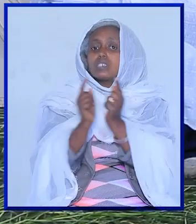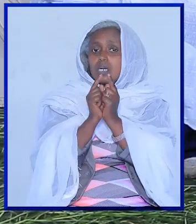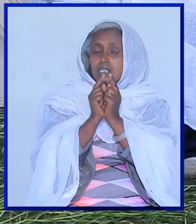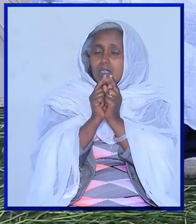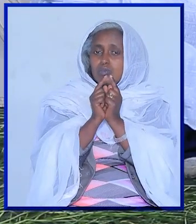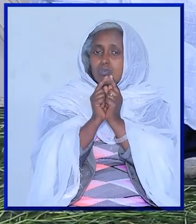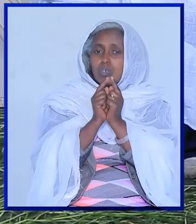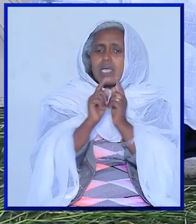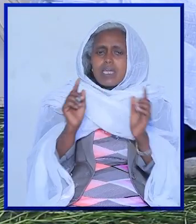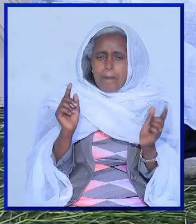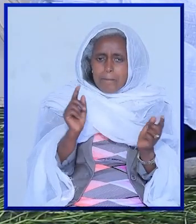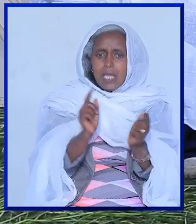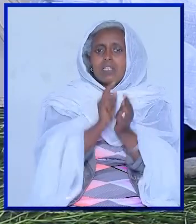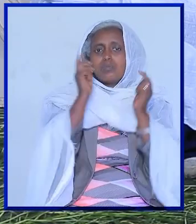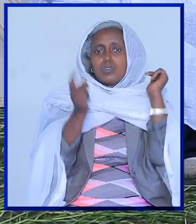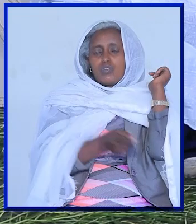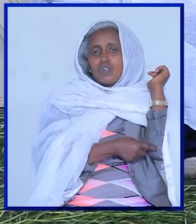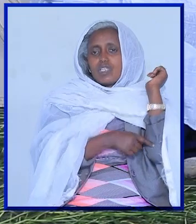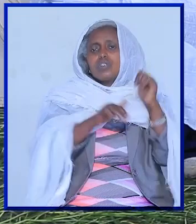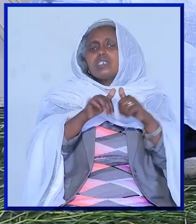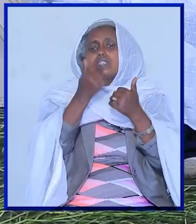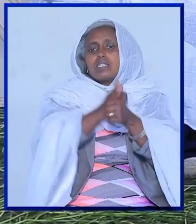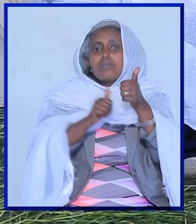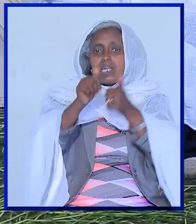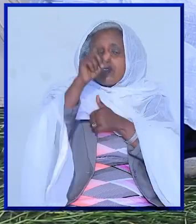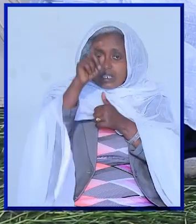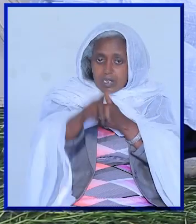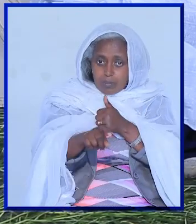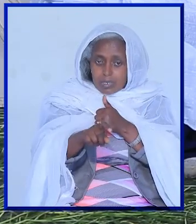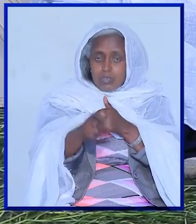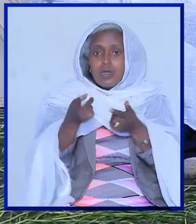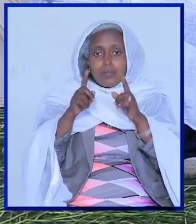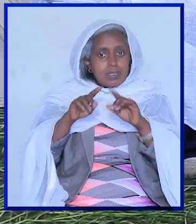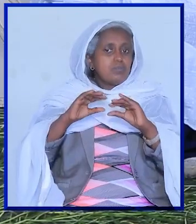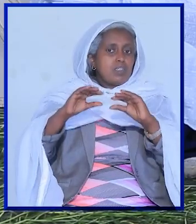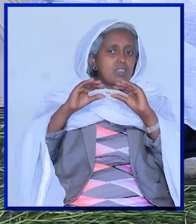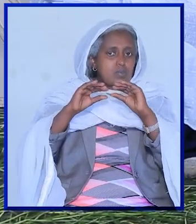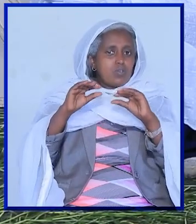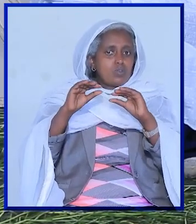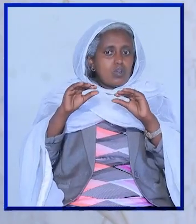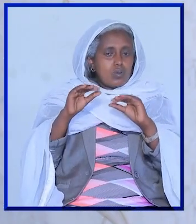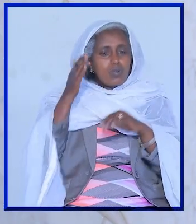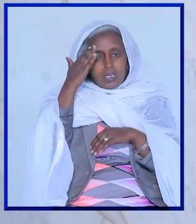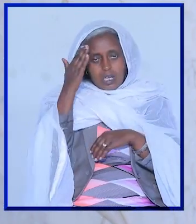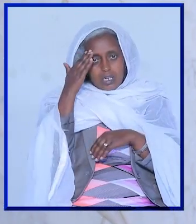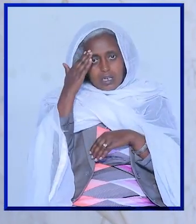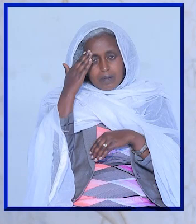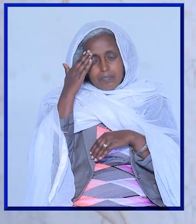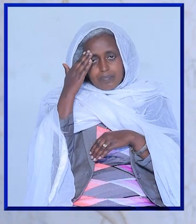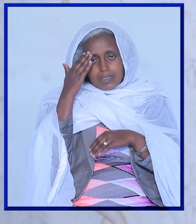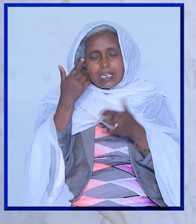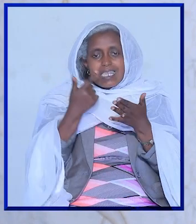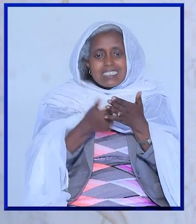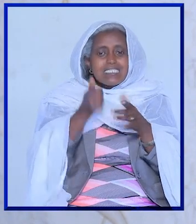እንደው የሚገጥሟቸውን ፈተናዎች እንዴት ማለፍ እንዳለባቸው መቼም ታስተምሯቸዋላችሁ እናውቃለን። እንደው